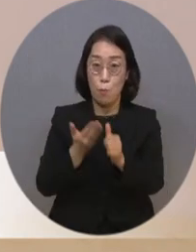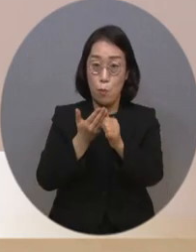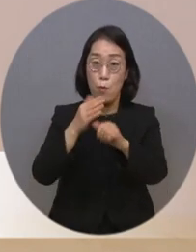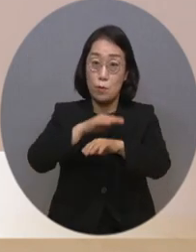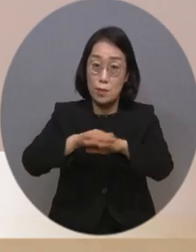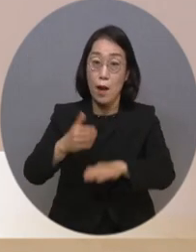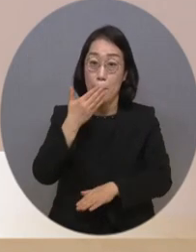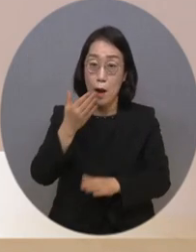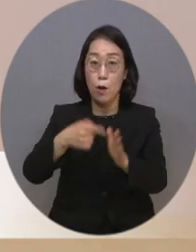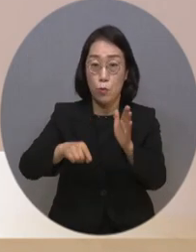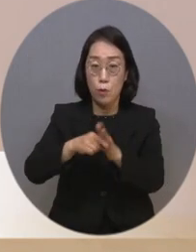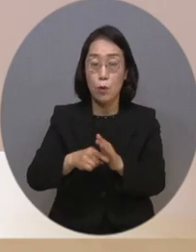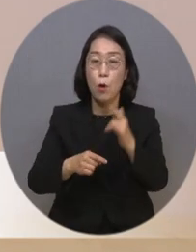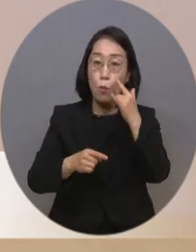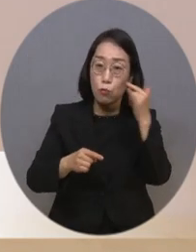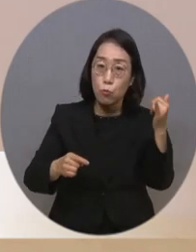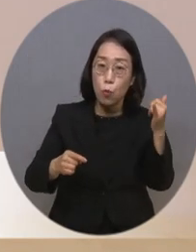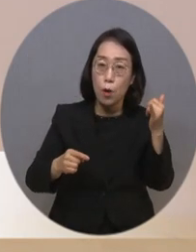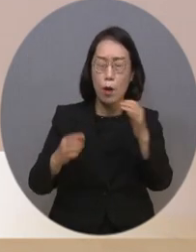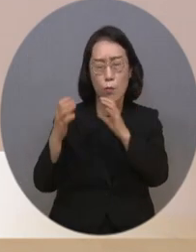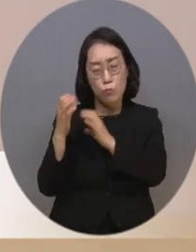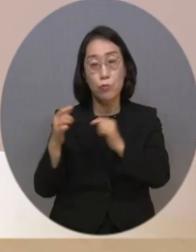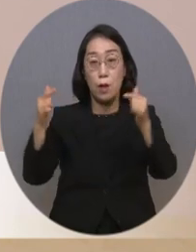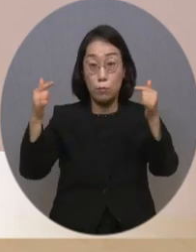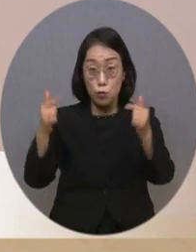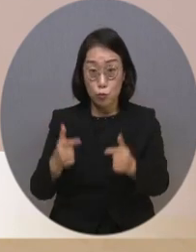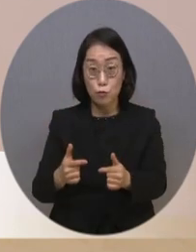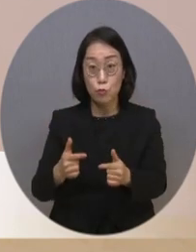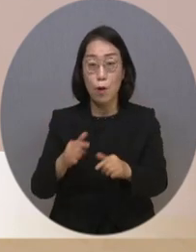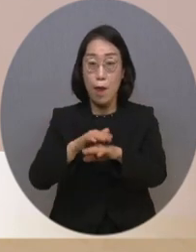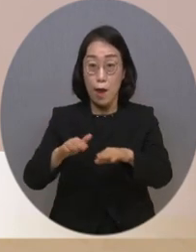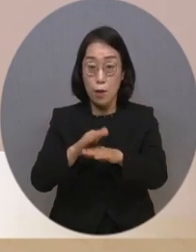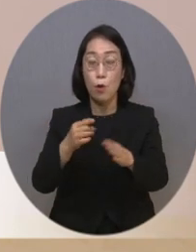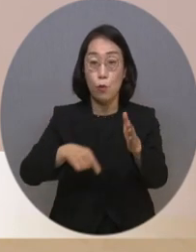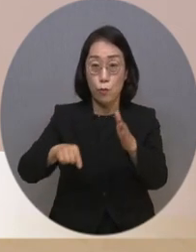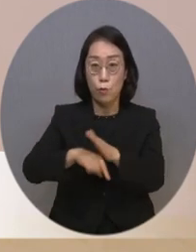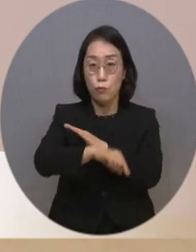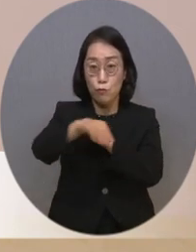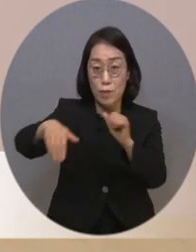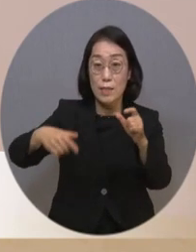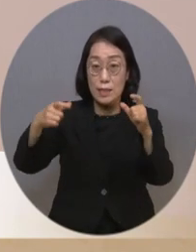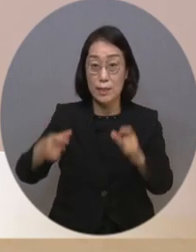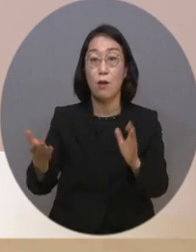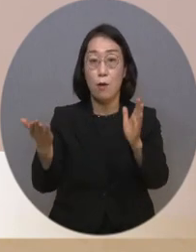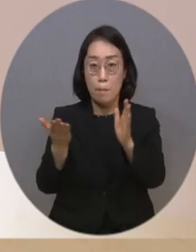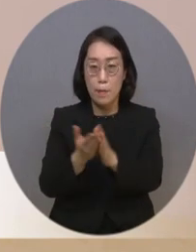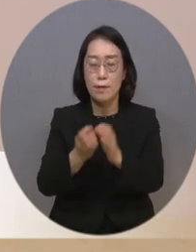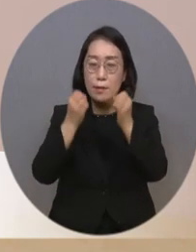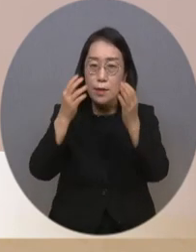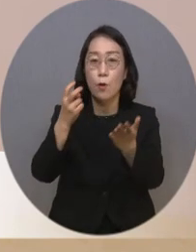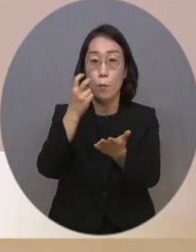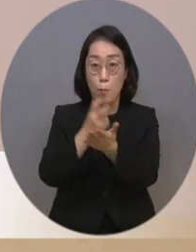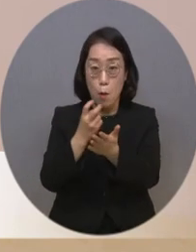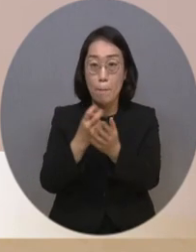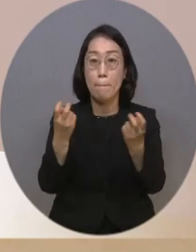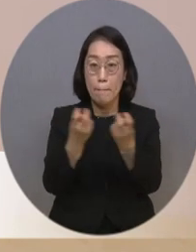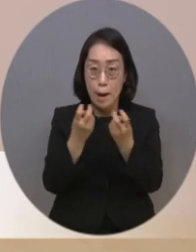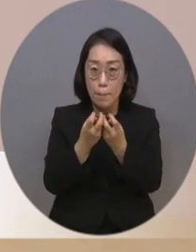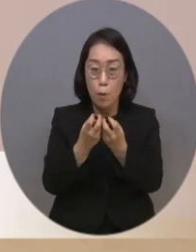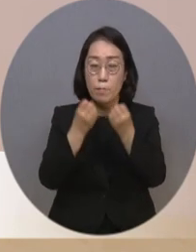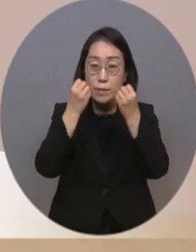조성하고 부모의 양육 부담 해소를 위해 우리 군 특성에 맞는 새로운 시책을 지속적으로